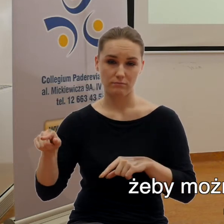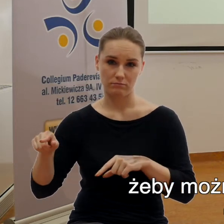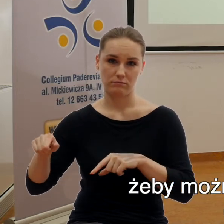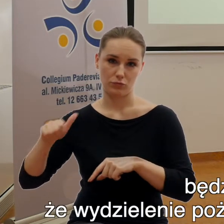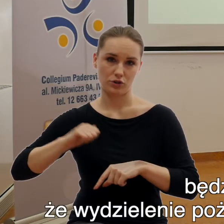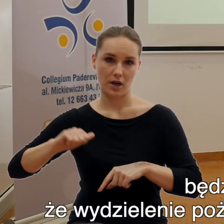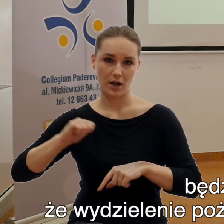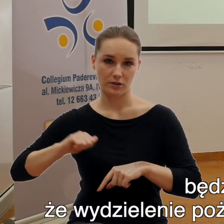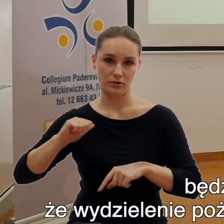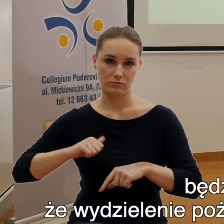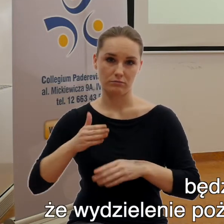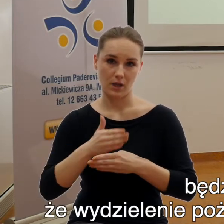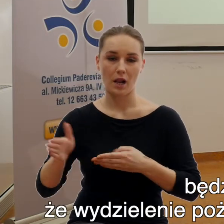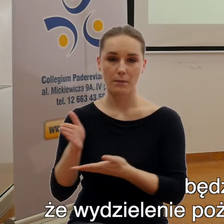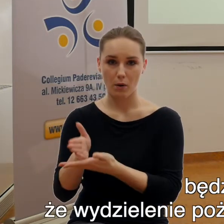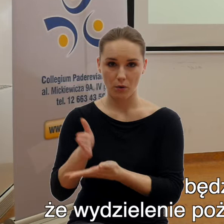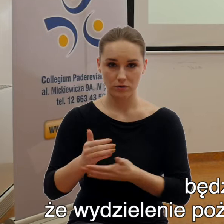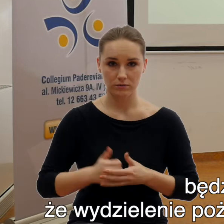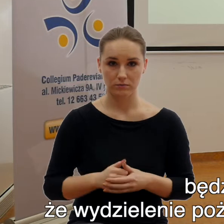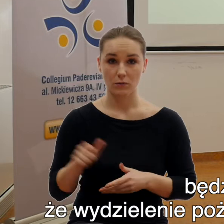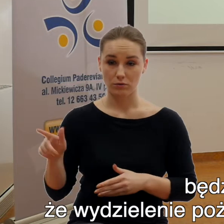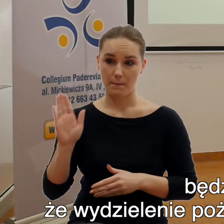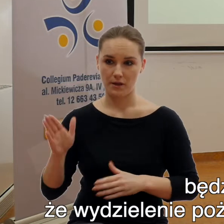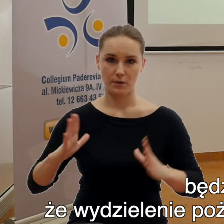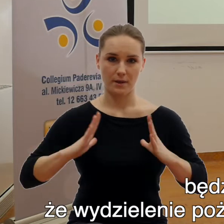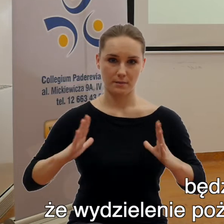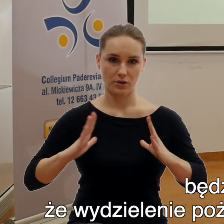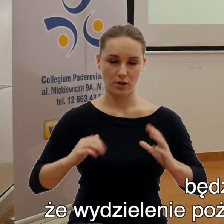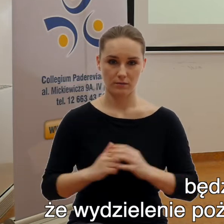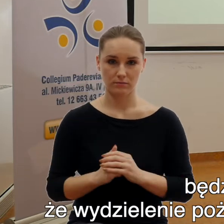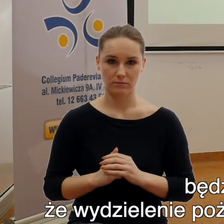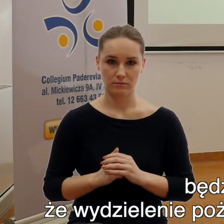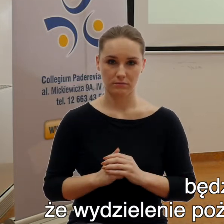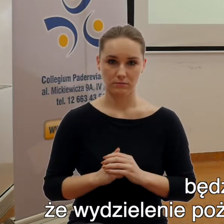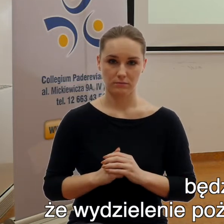pomoc, będzie bezpieczna ze względu na to, że wydzielenie pożarowe gwarantuje